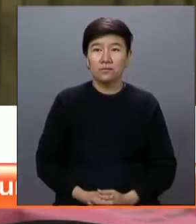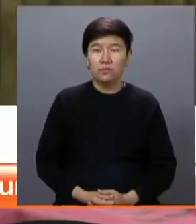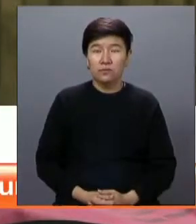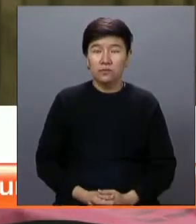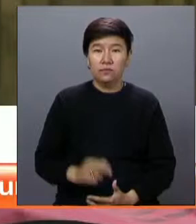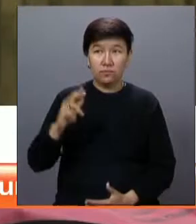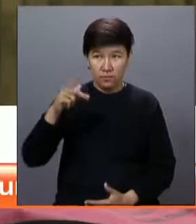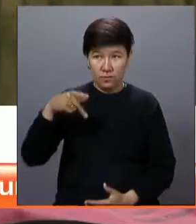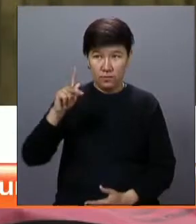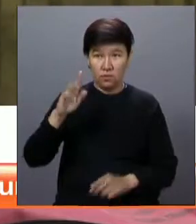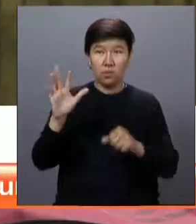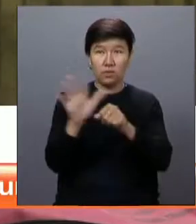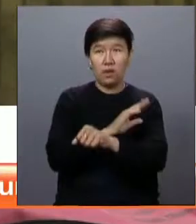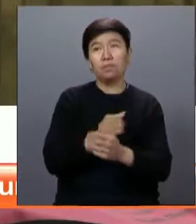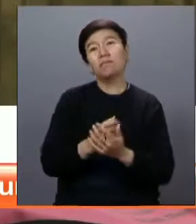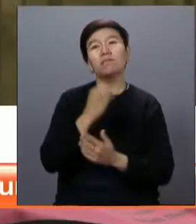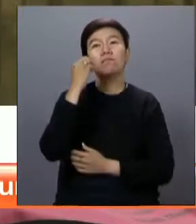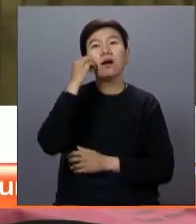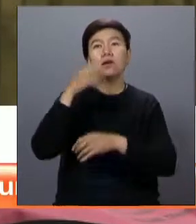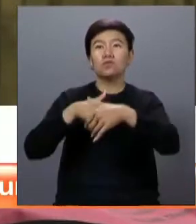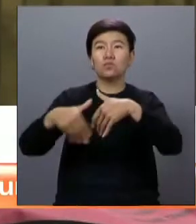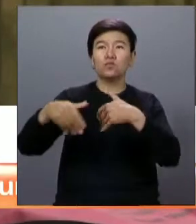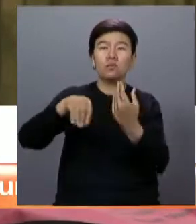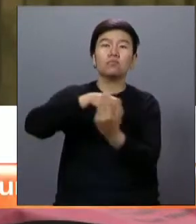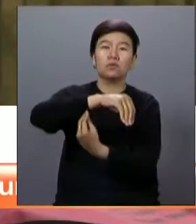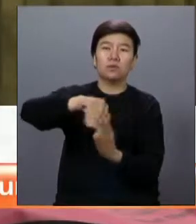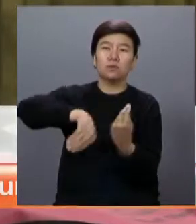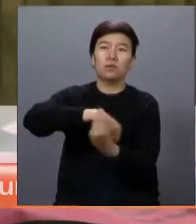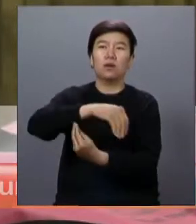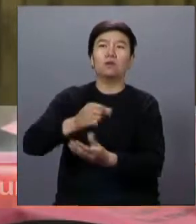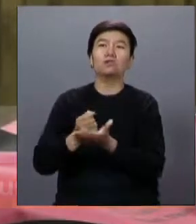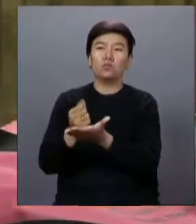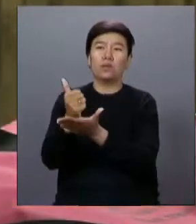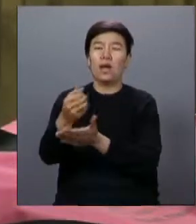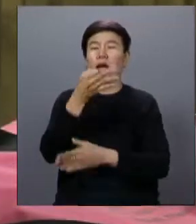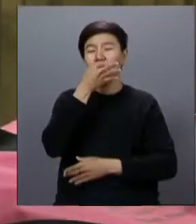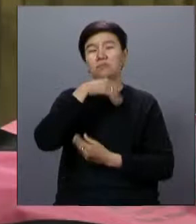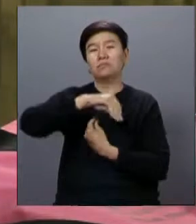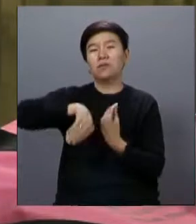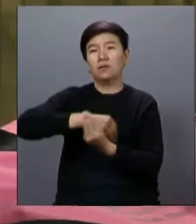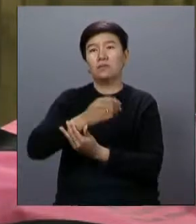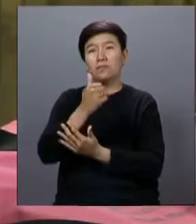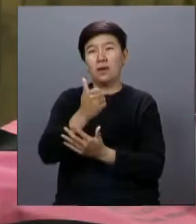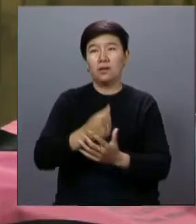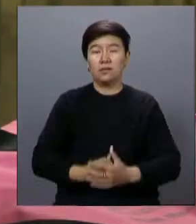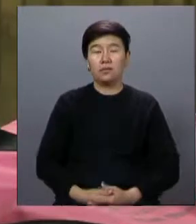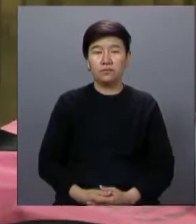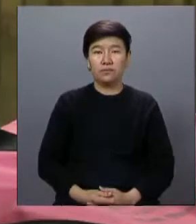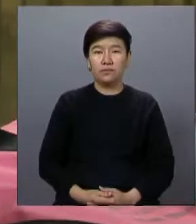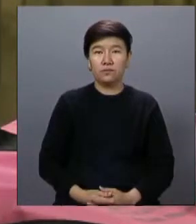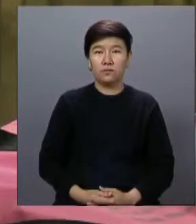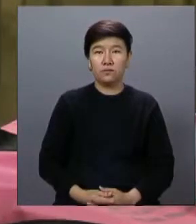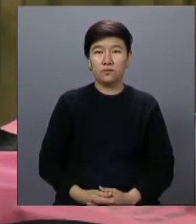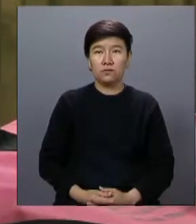ำให้หมู่บ้านเรามีเงินสะพัดในการเราชื่อในหมู่บ้านเช่นเรามาออม